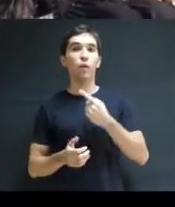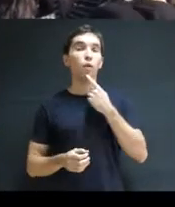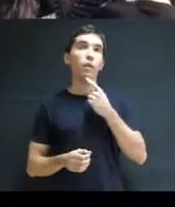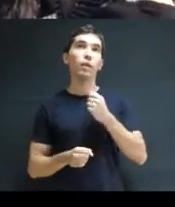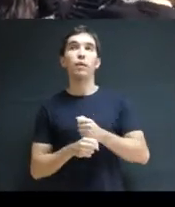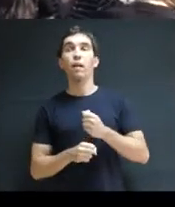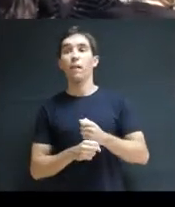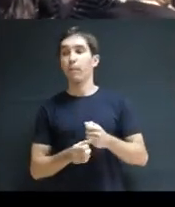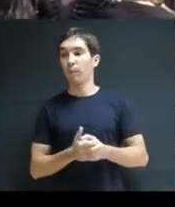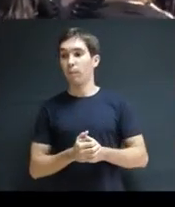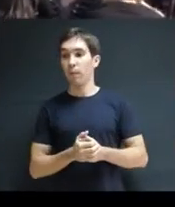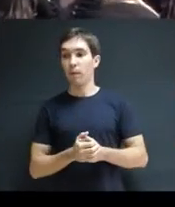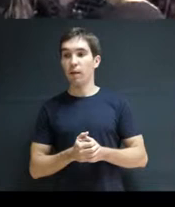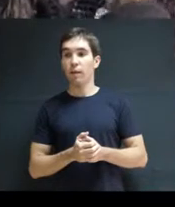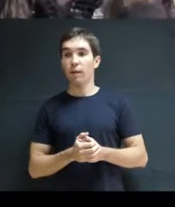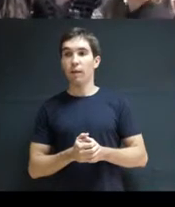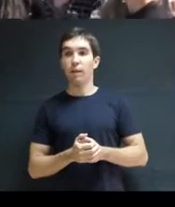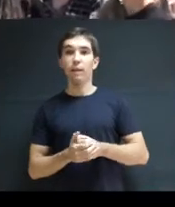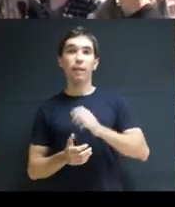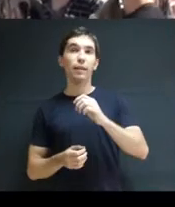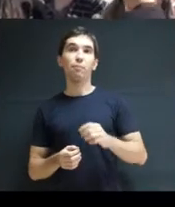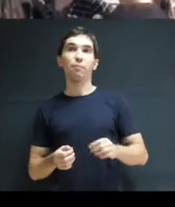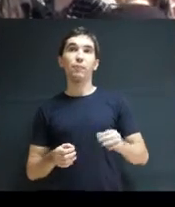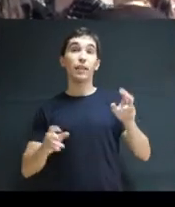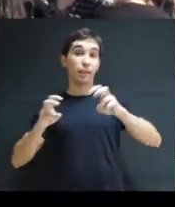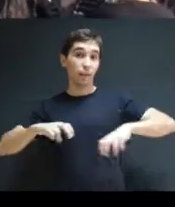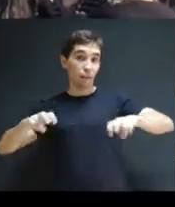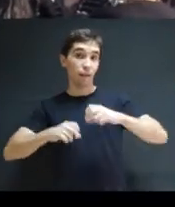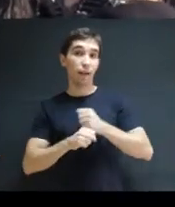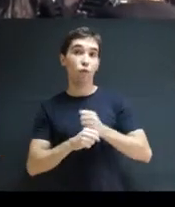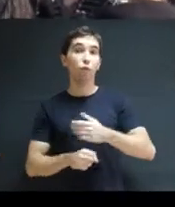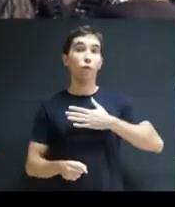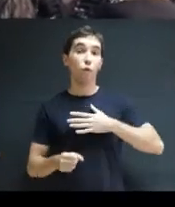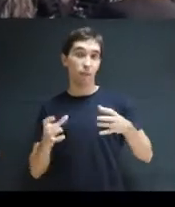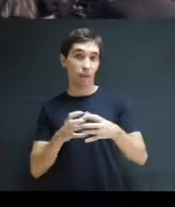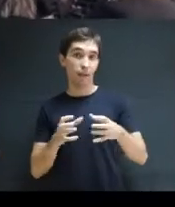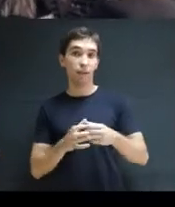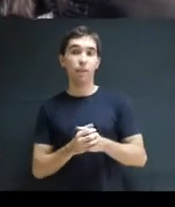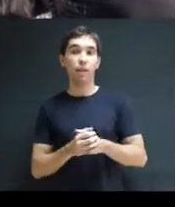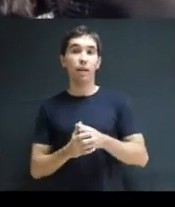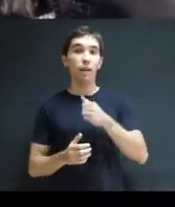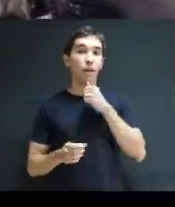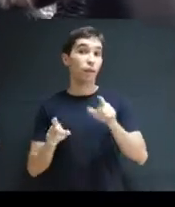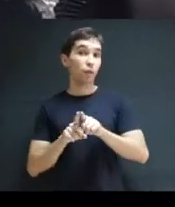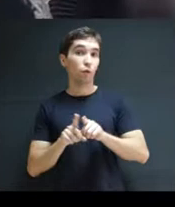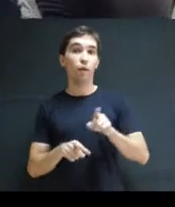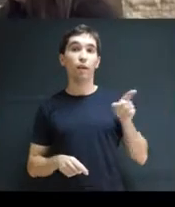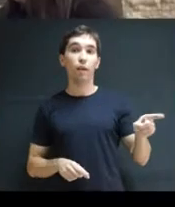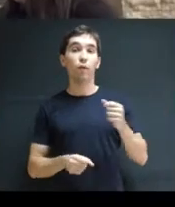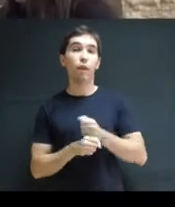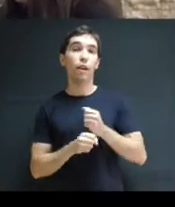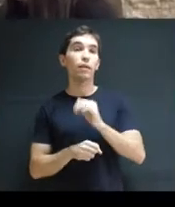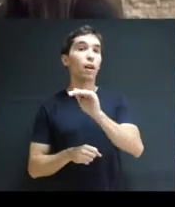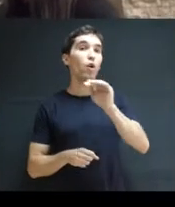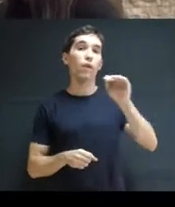bave istraživačkim i analitičkim radom u svojim zajednicama. Jednako tako bave se i